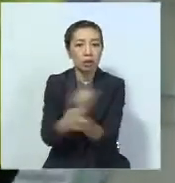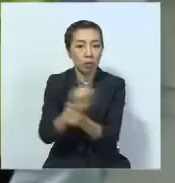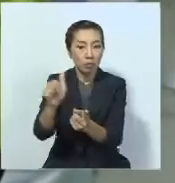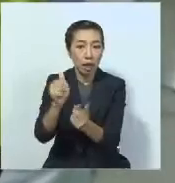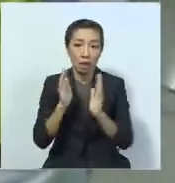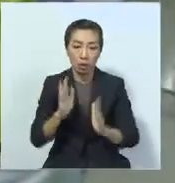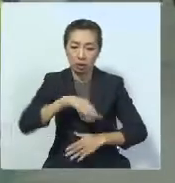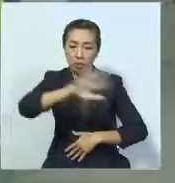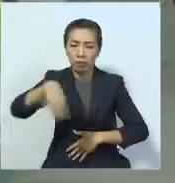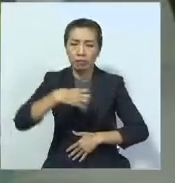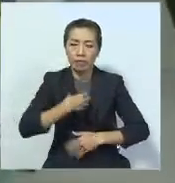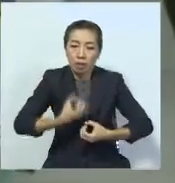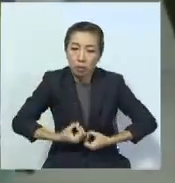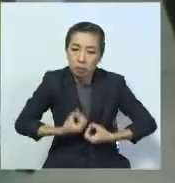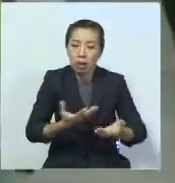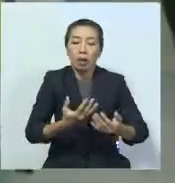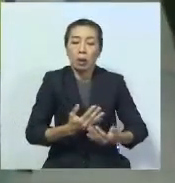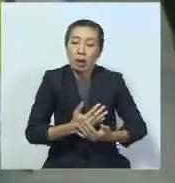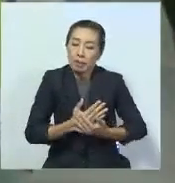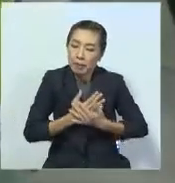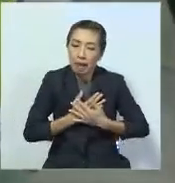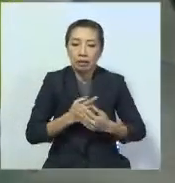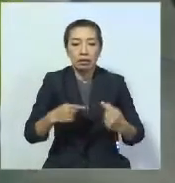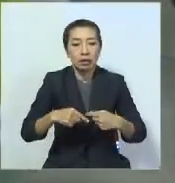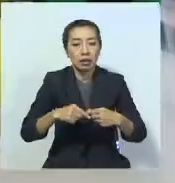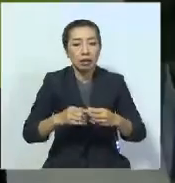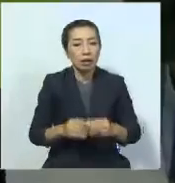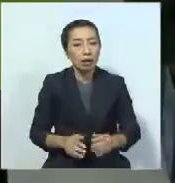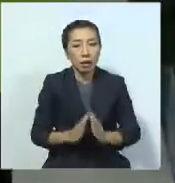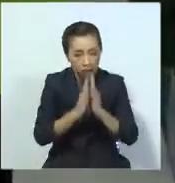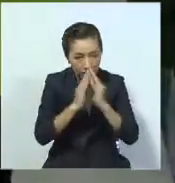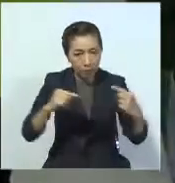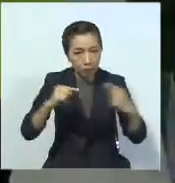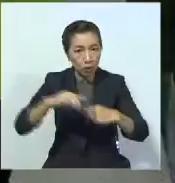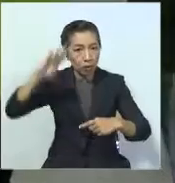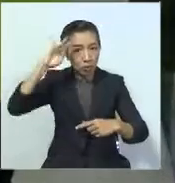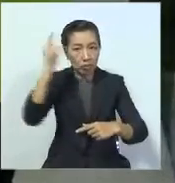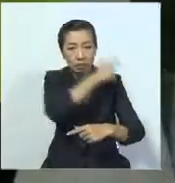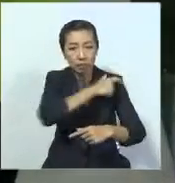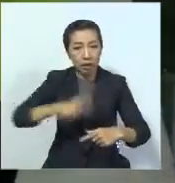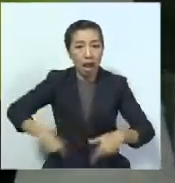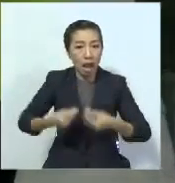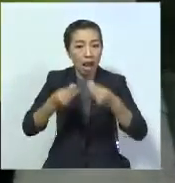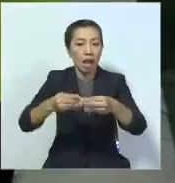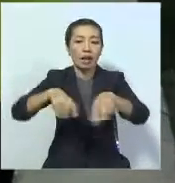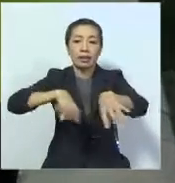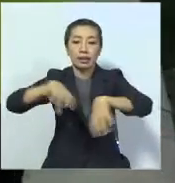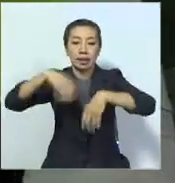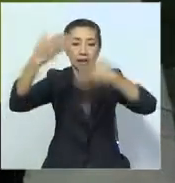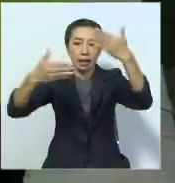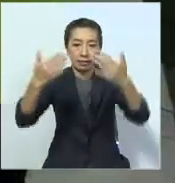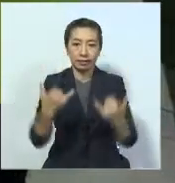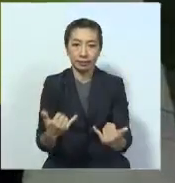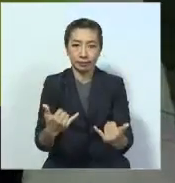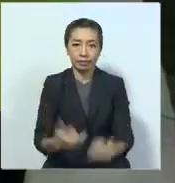ดคือทุกคนนะคะต่างต้องการแสดงออกซึ่งความจงรักภักดีแด่สมเด็จพระเจ้าอยู่หัวที่พระราชทานพระราชอนุญาตให้จัดกิ